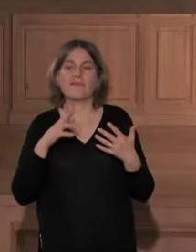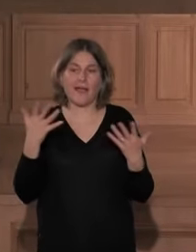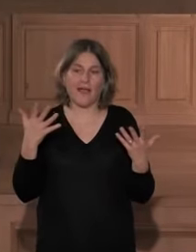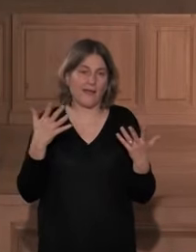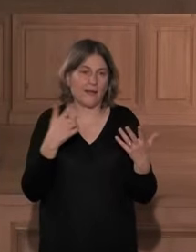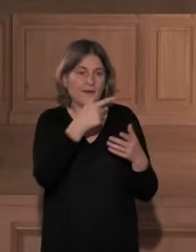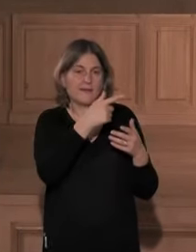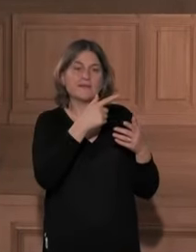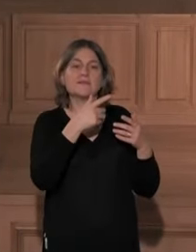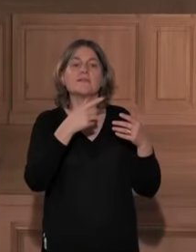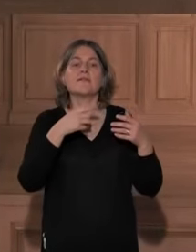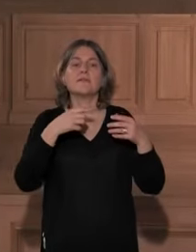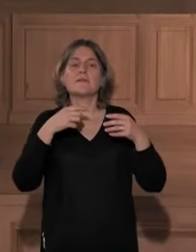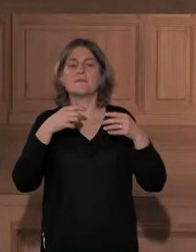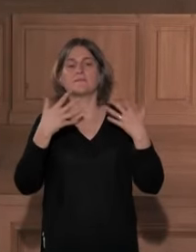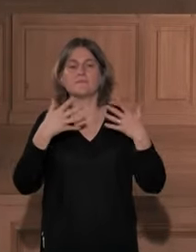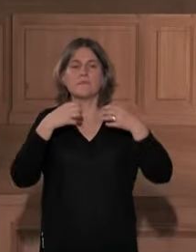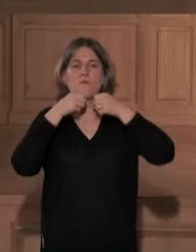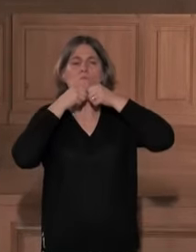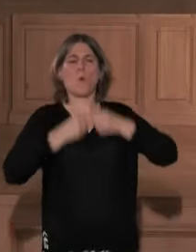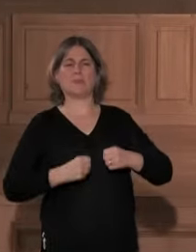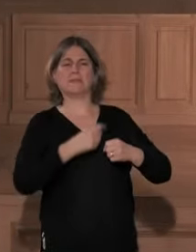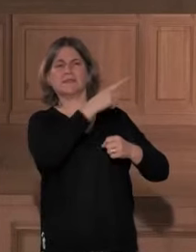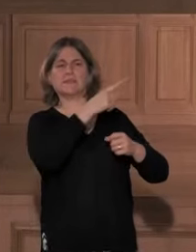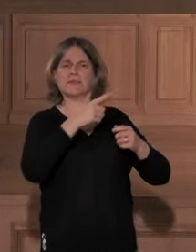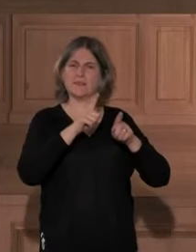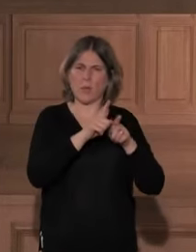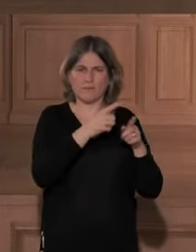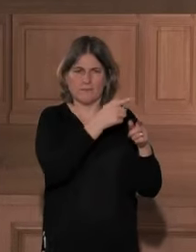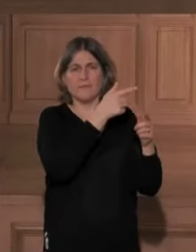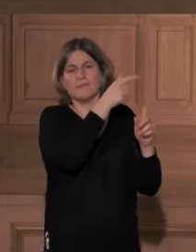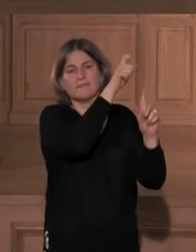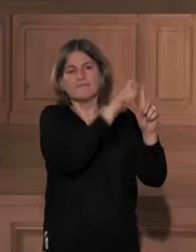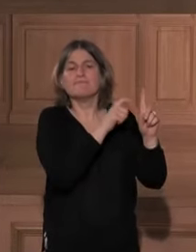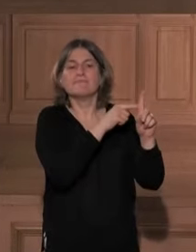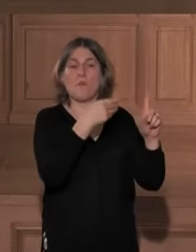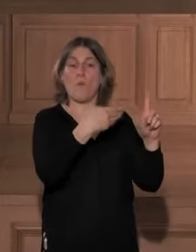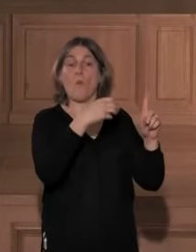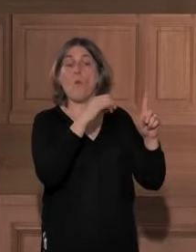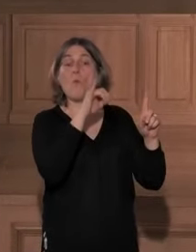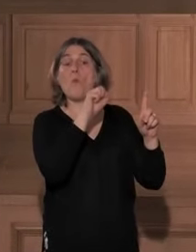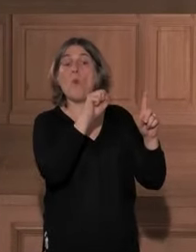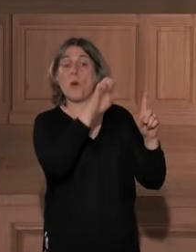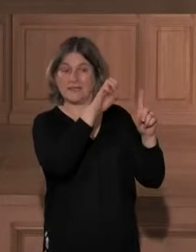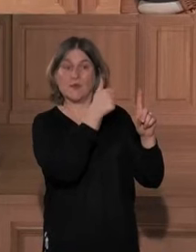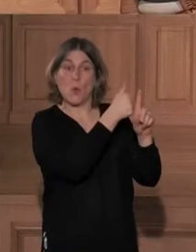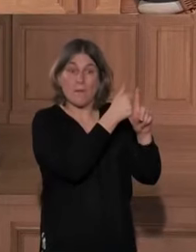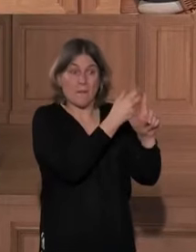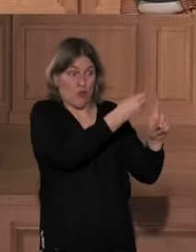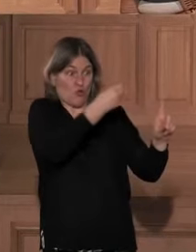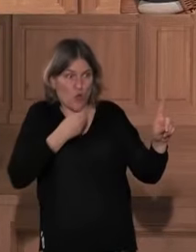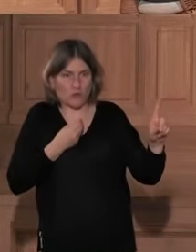nous a appris à travailler avec ce public. Et en même temps, la science avant l'action, et en même temps, on savait